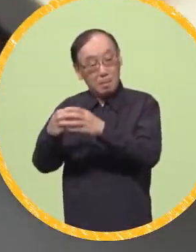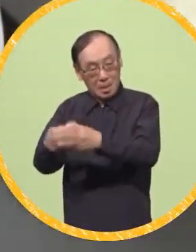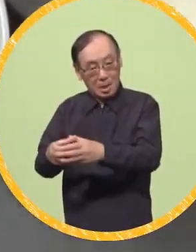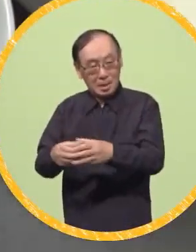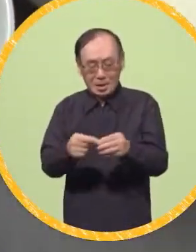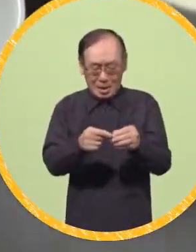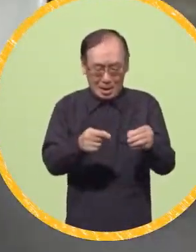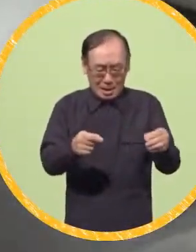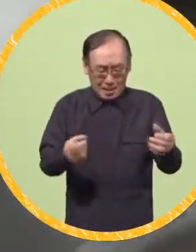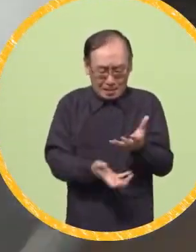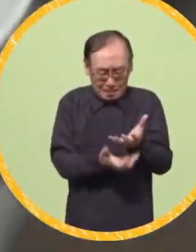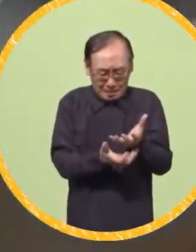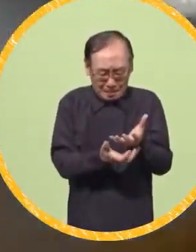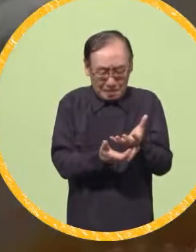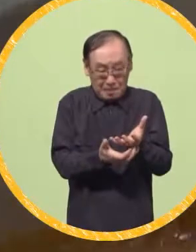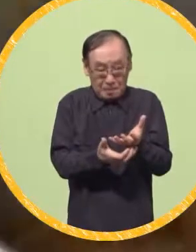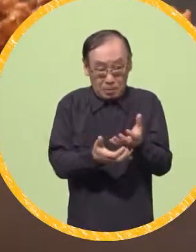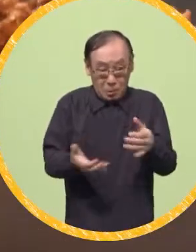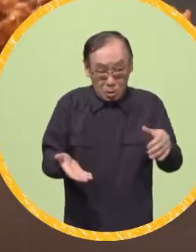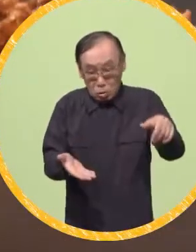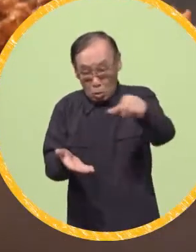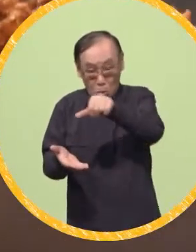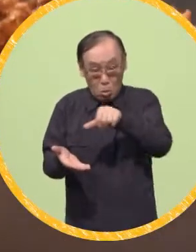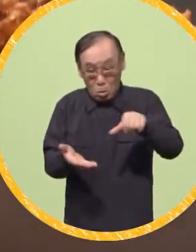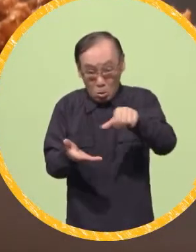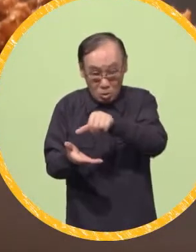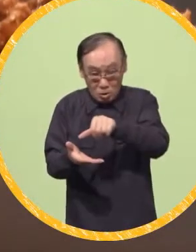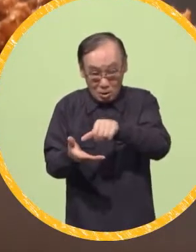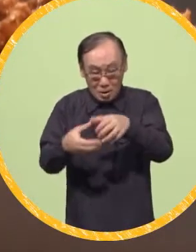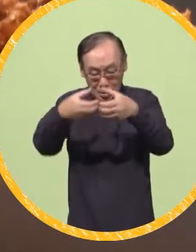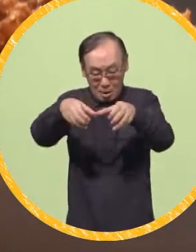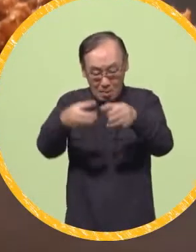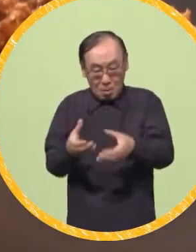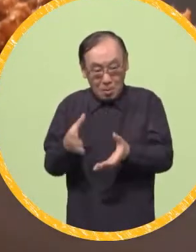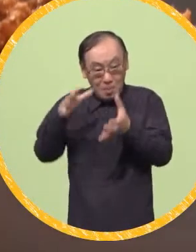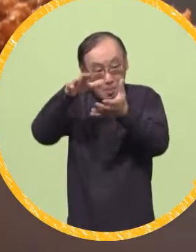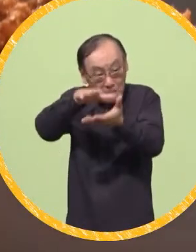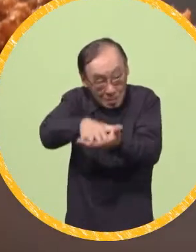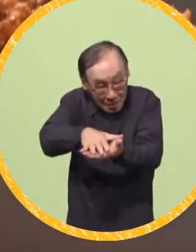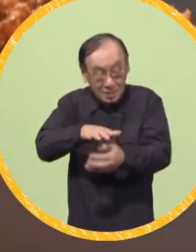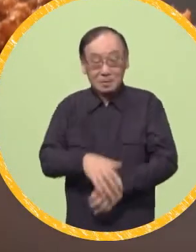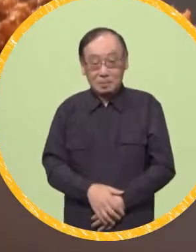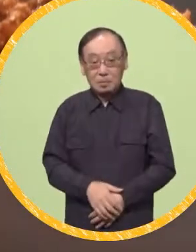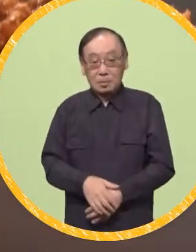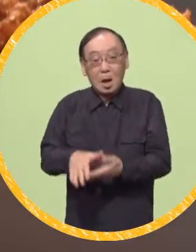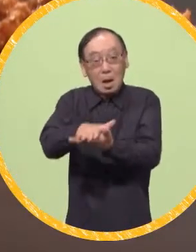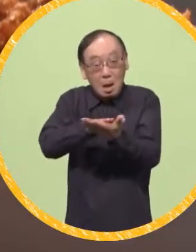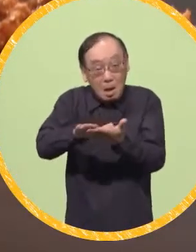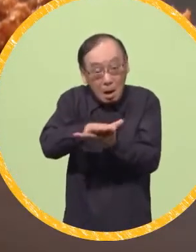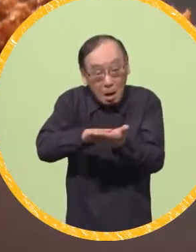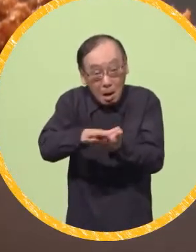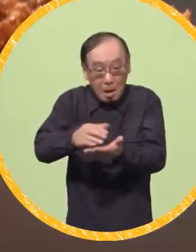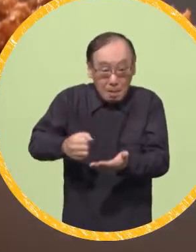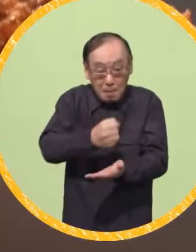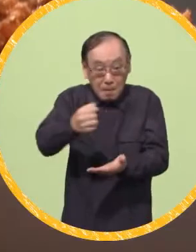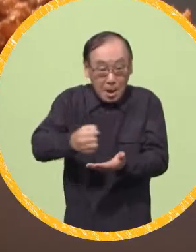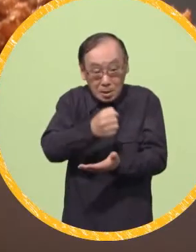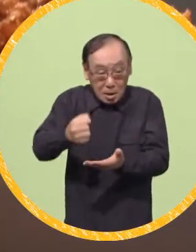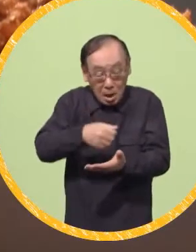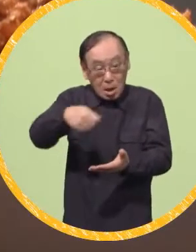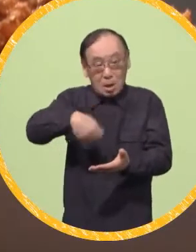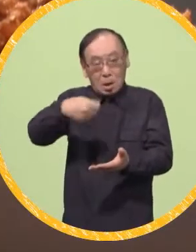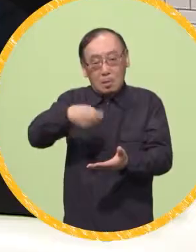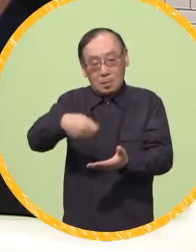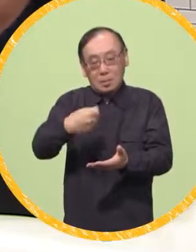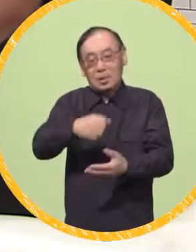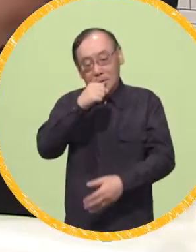煮込んだデミグラスソー数そして半熟卵がのったろ今後なっておりますこちら混ぜてお召し上がりいただくととても